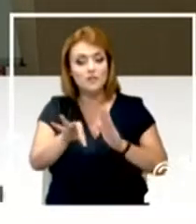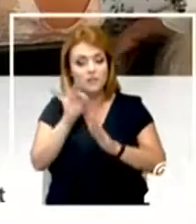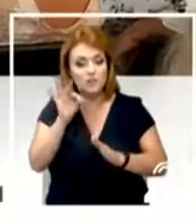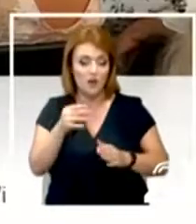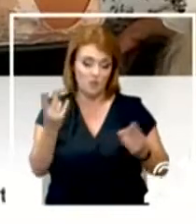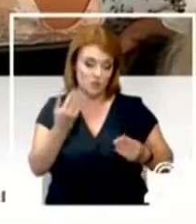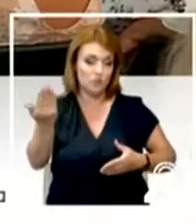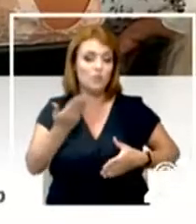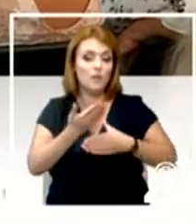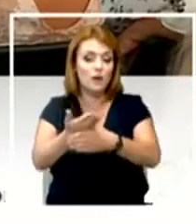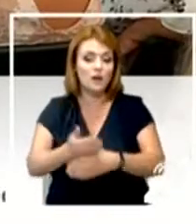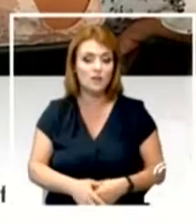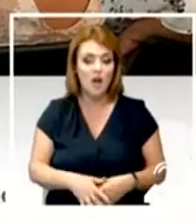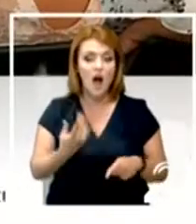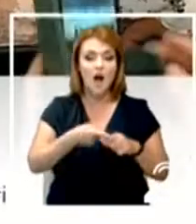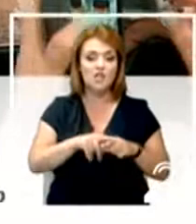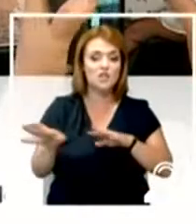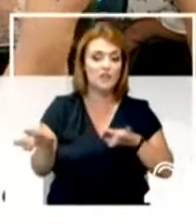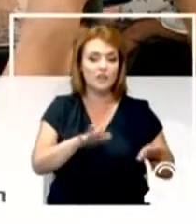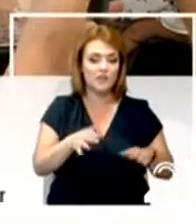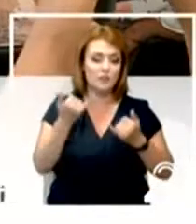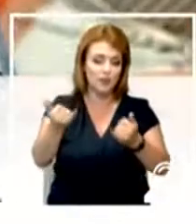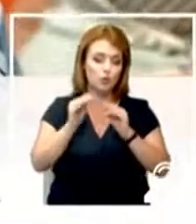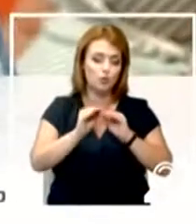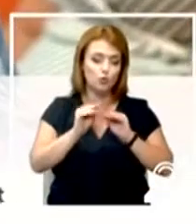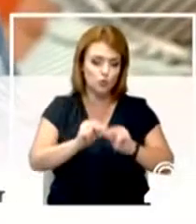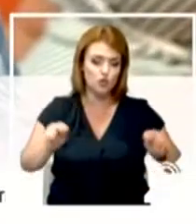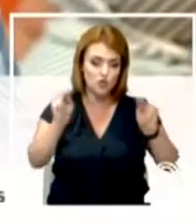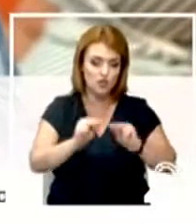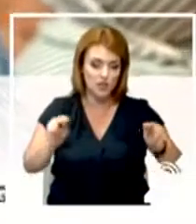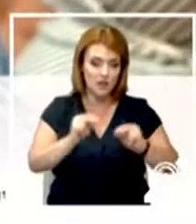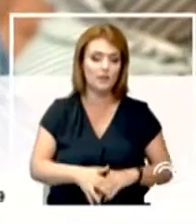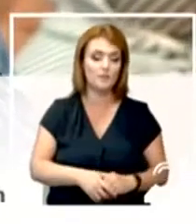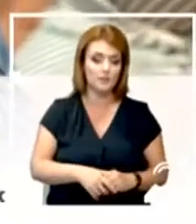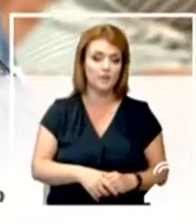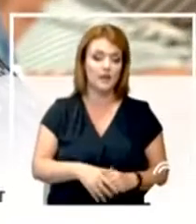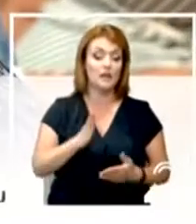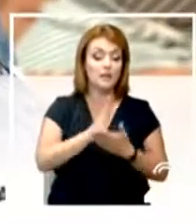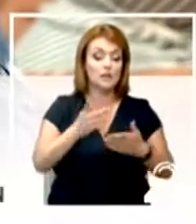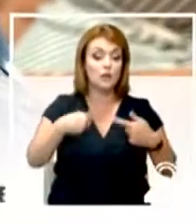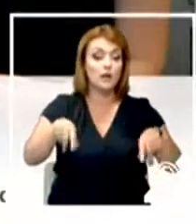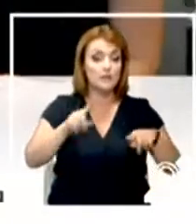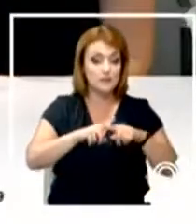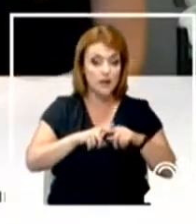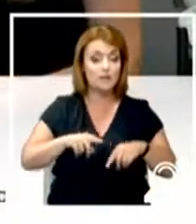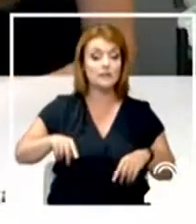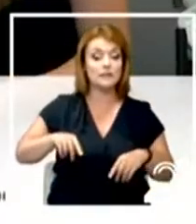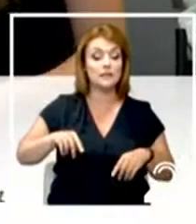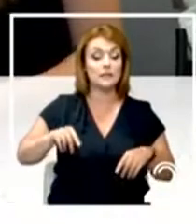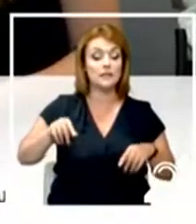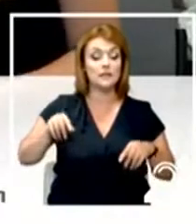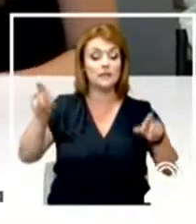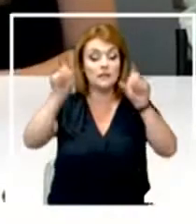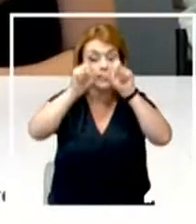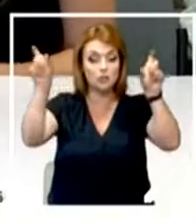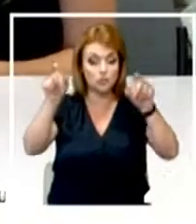lor. Forumul Municipal al Cadrelor Didactice Competențele Secolului 21 este organizat de Direcția Generală Educație,